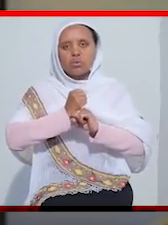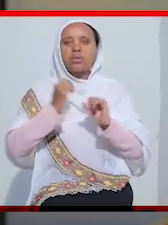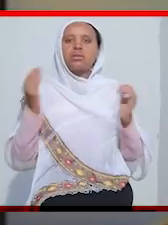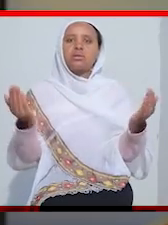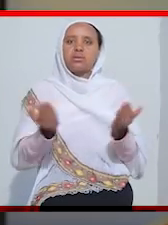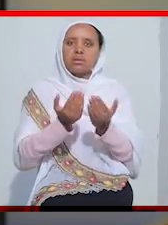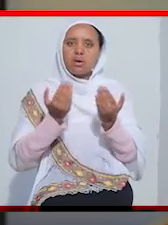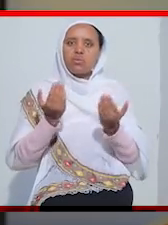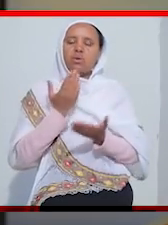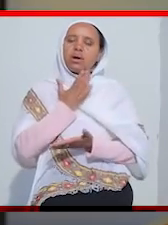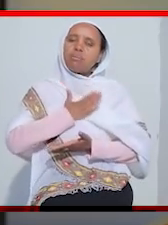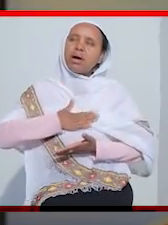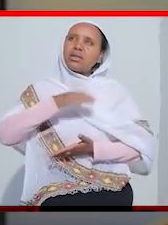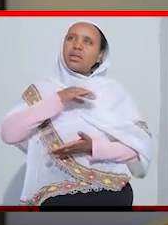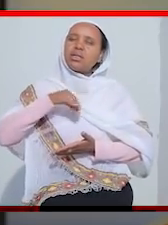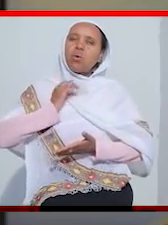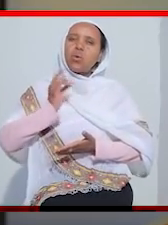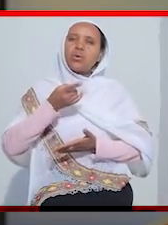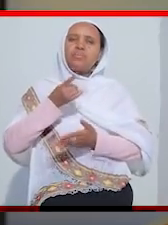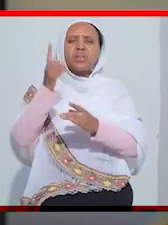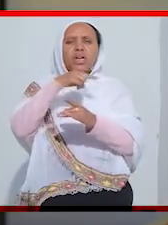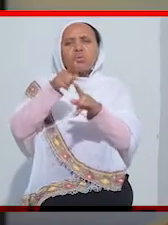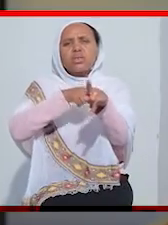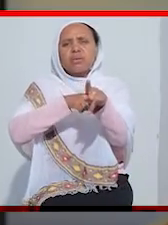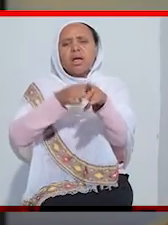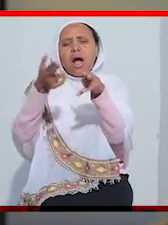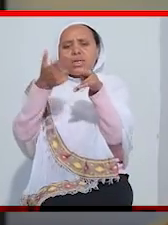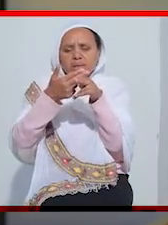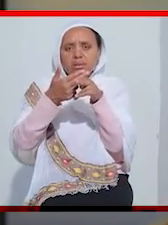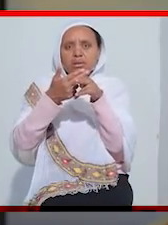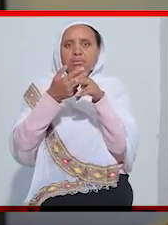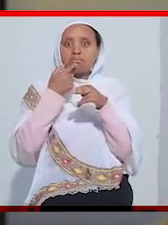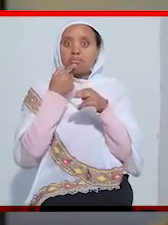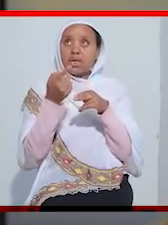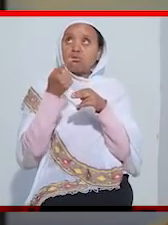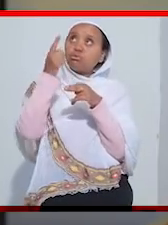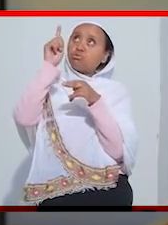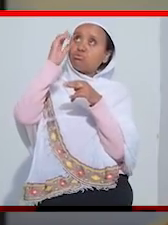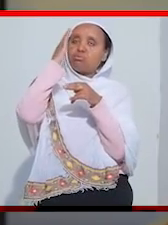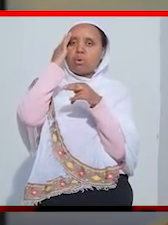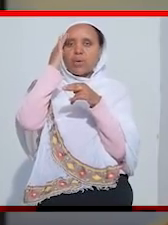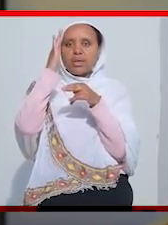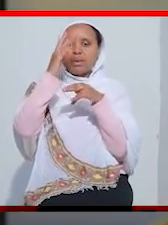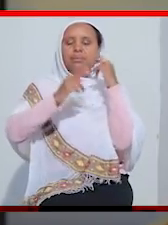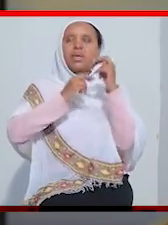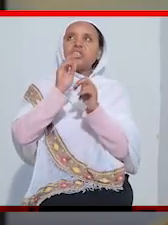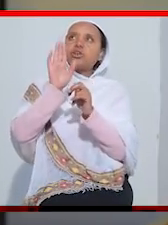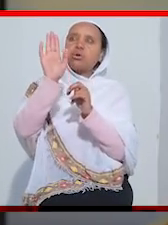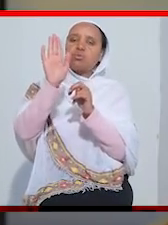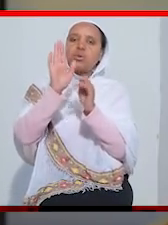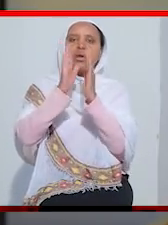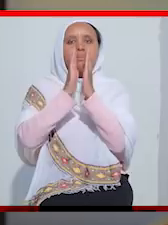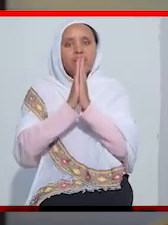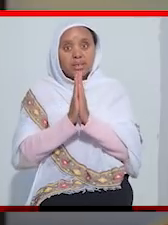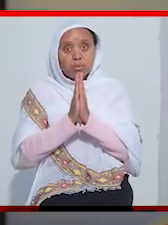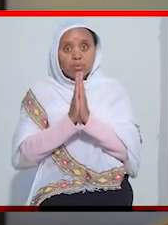እንዲያገኙ፣ የተጨነቁት እንዲጽናኑ፣ እባክ ጌታ ሆይ ቀኑ ረዘመብን አሳጥርልን ብለን እሱ